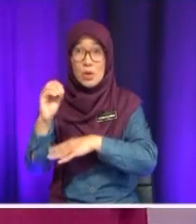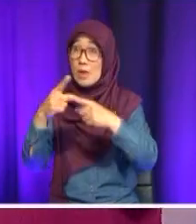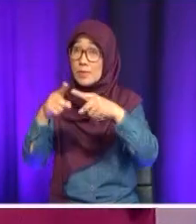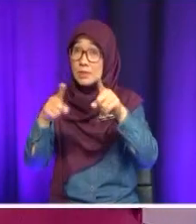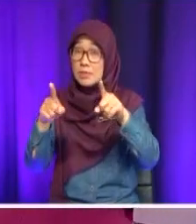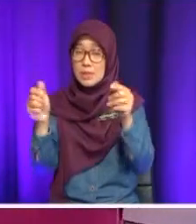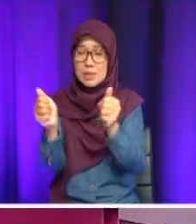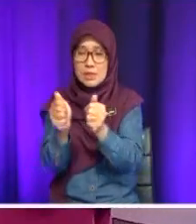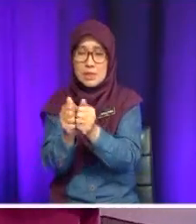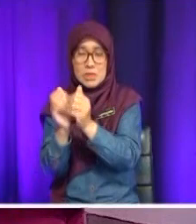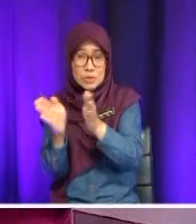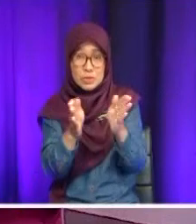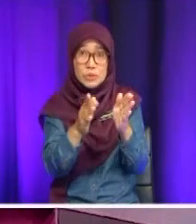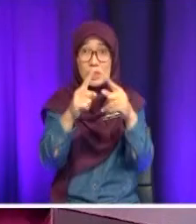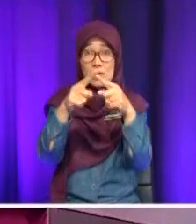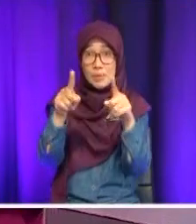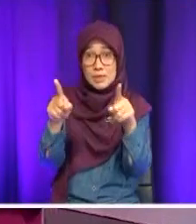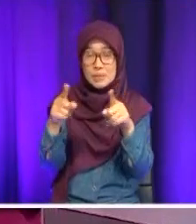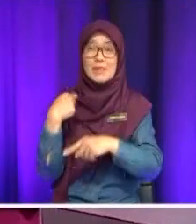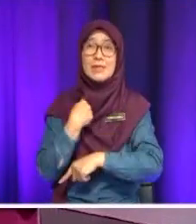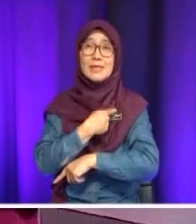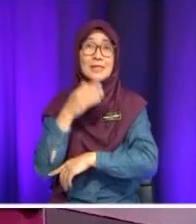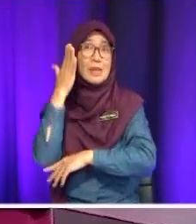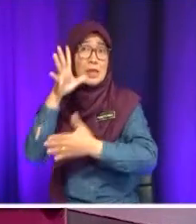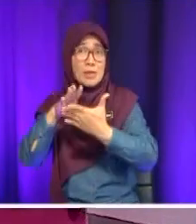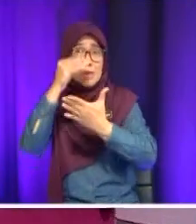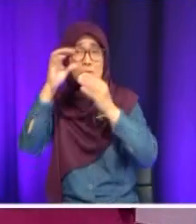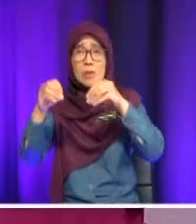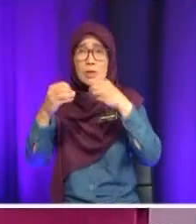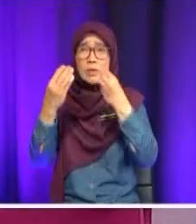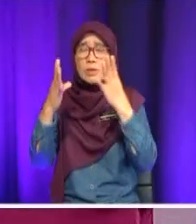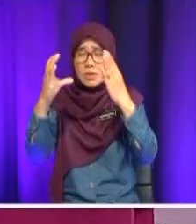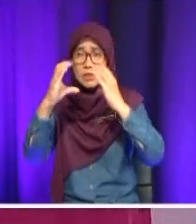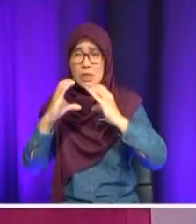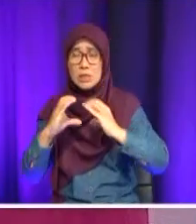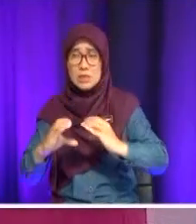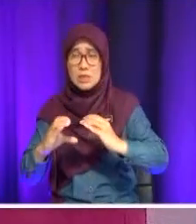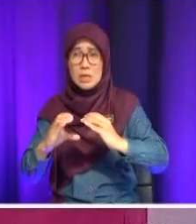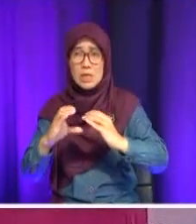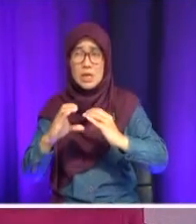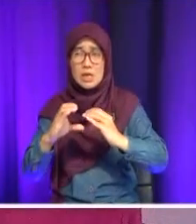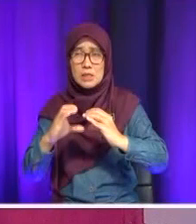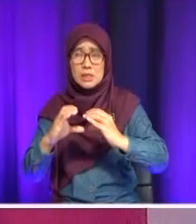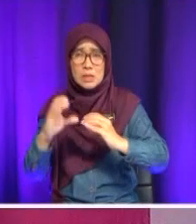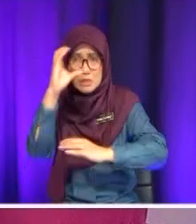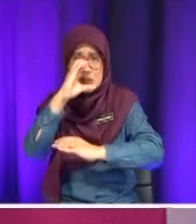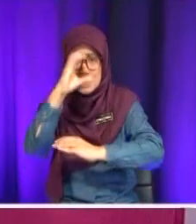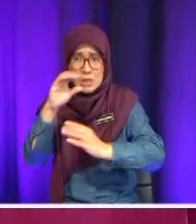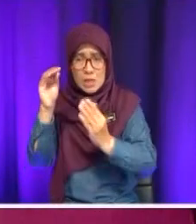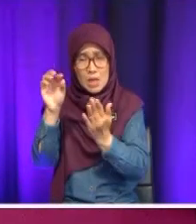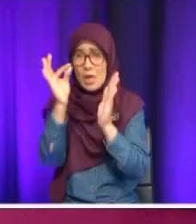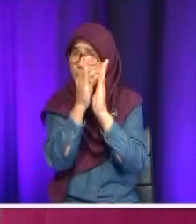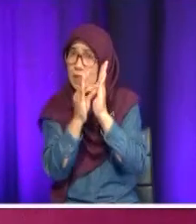hari ini pembelajaran kita hari ini kita akan belajar bagaimana untuk mencari bilangan susunan dan objek berbasis